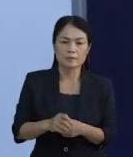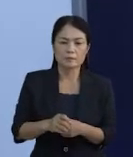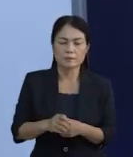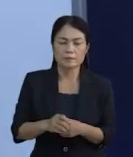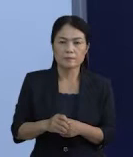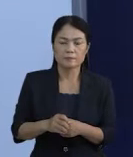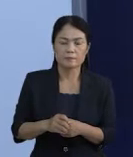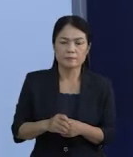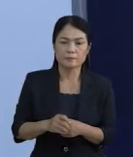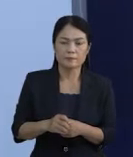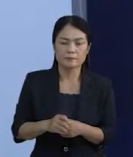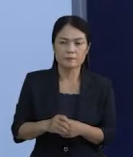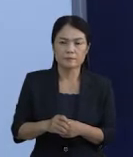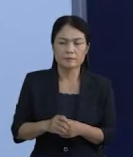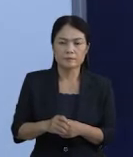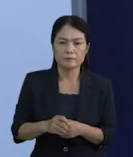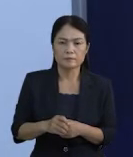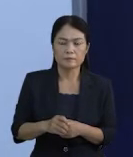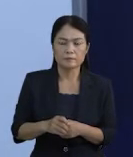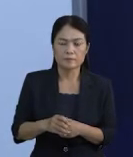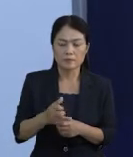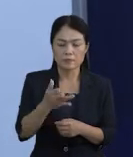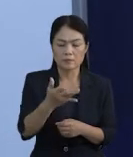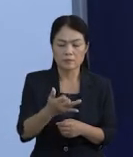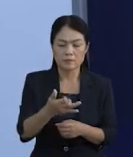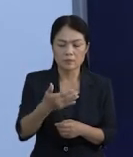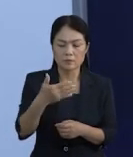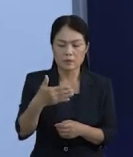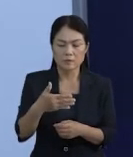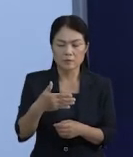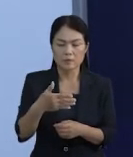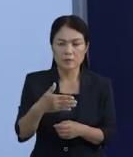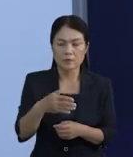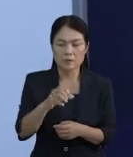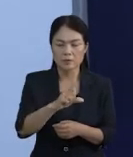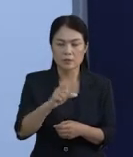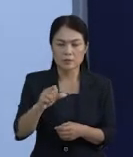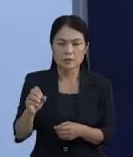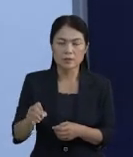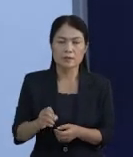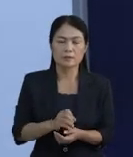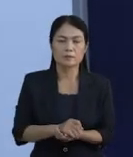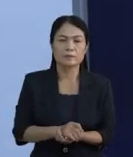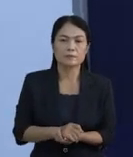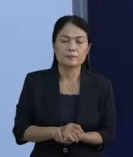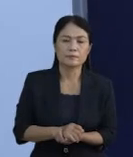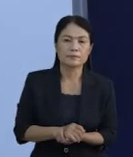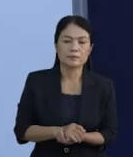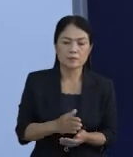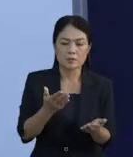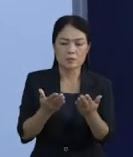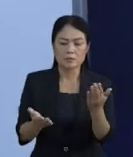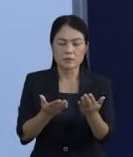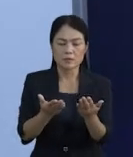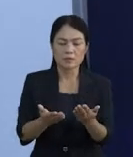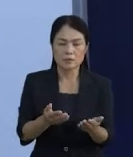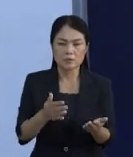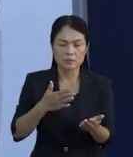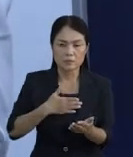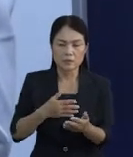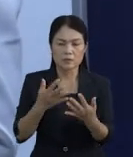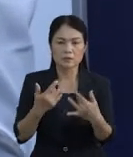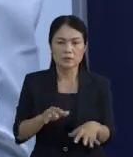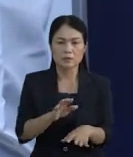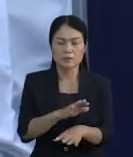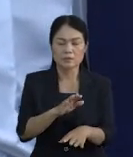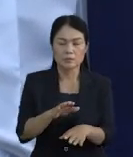bán nè bằng bờ liến bằng buồn sàn là con nè và câu nói tiếng tiếng tuột mùi cụ hai nè